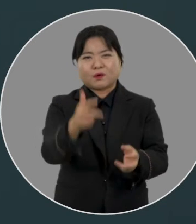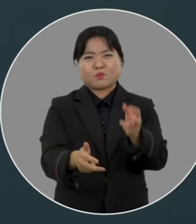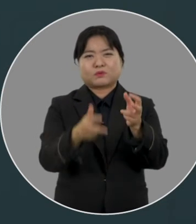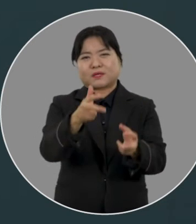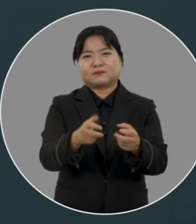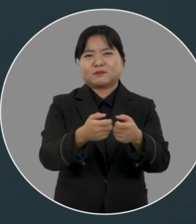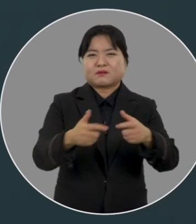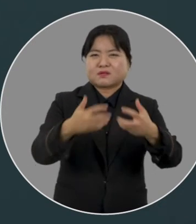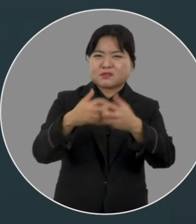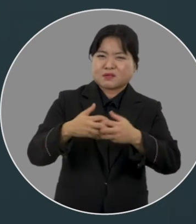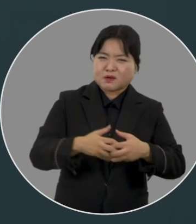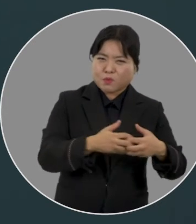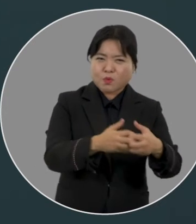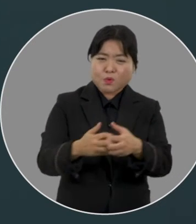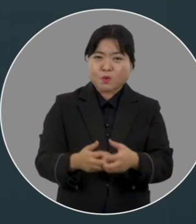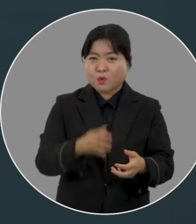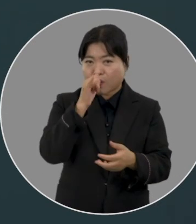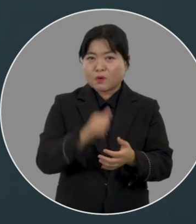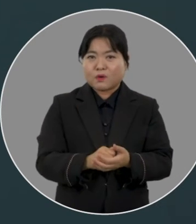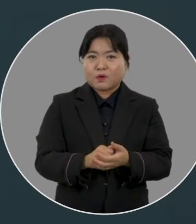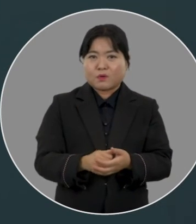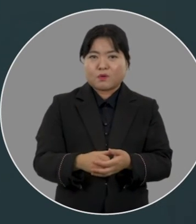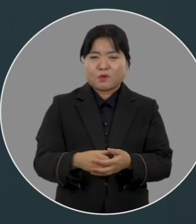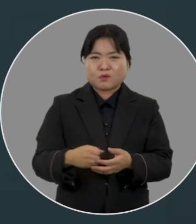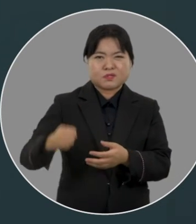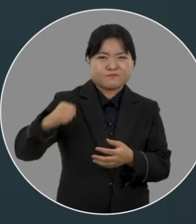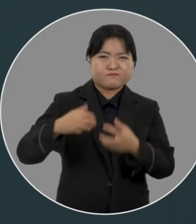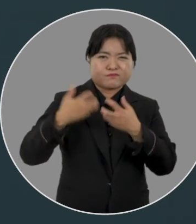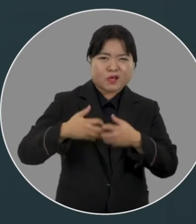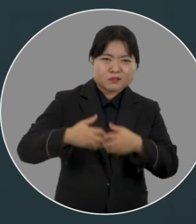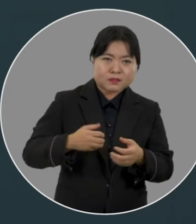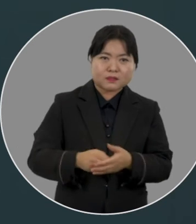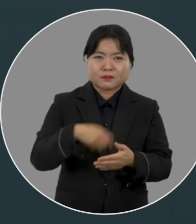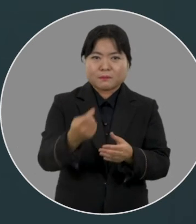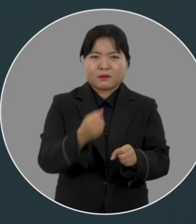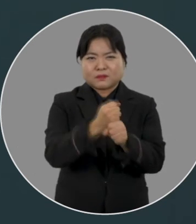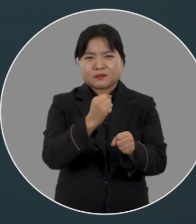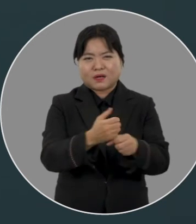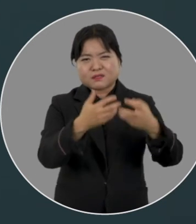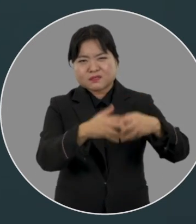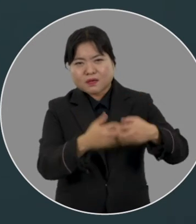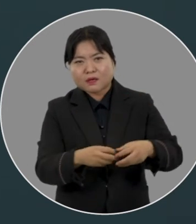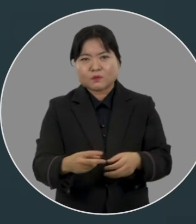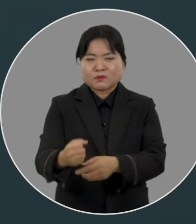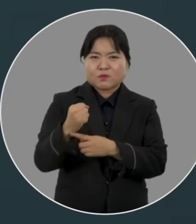공장은 여러 개의 기계로 이루어지죠. 동력장치, 그 다음에 생산하는 기계, 동력 전달 기계가